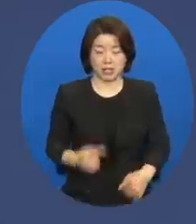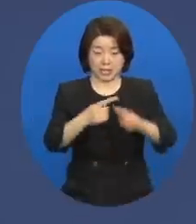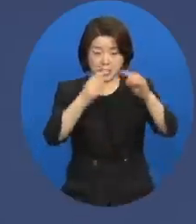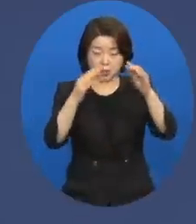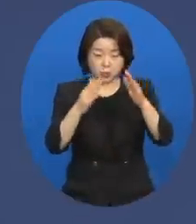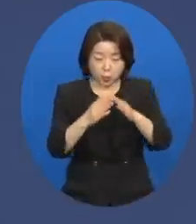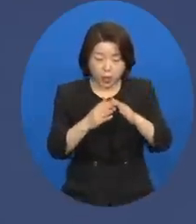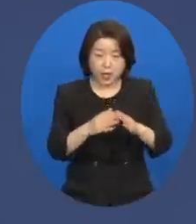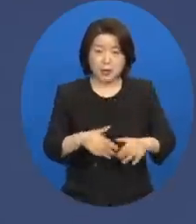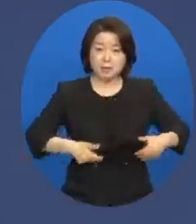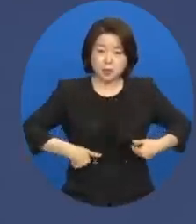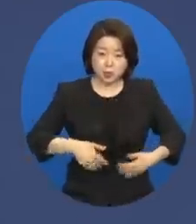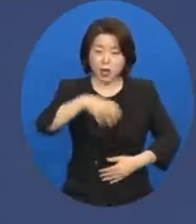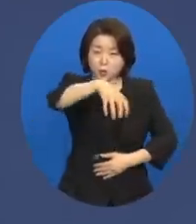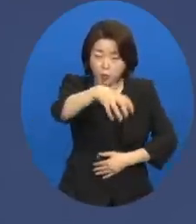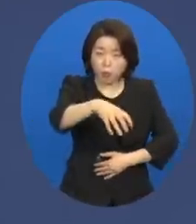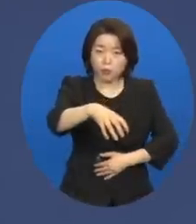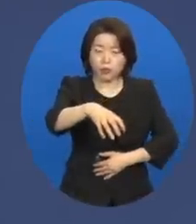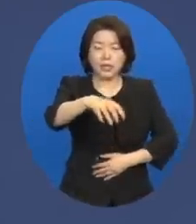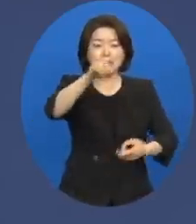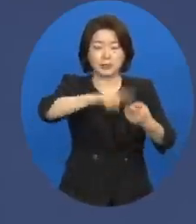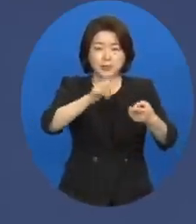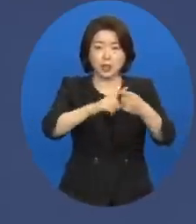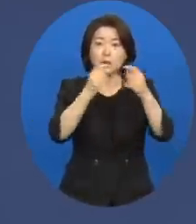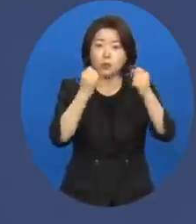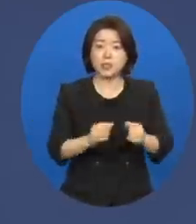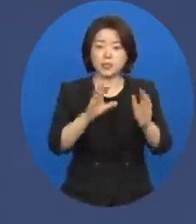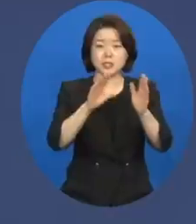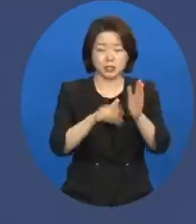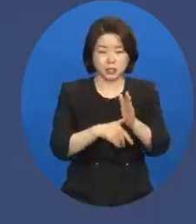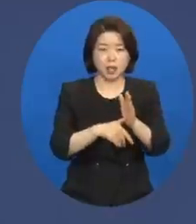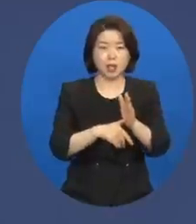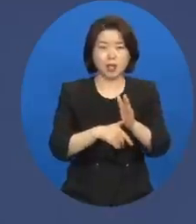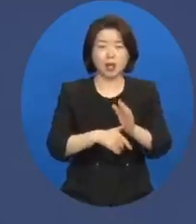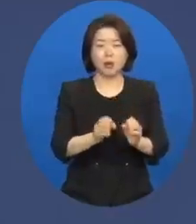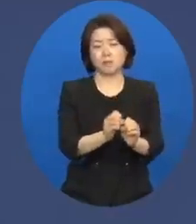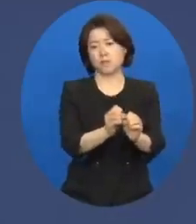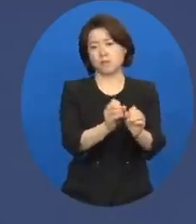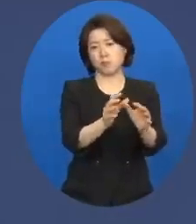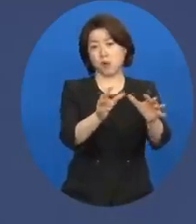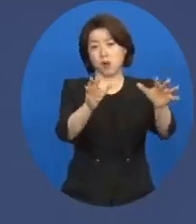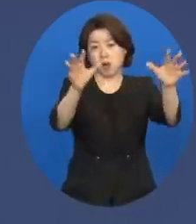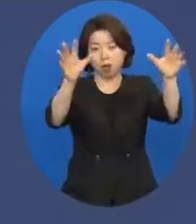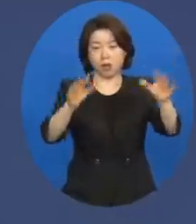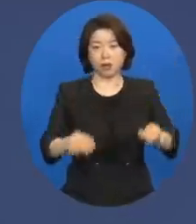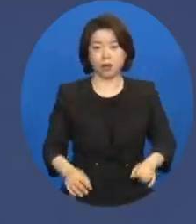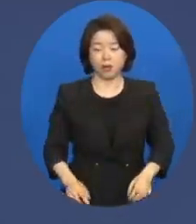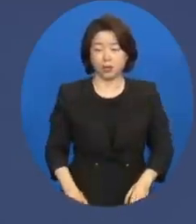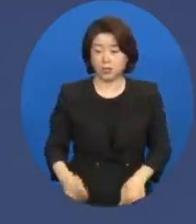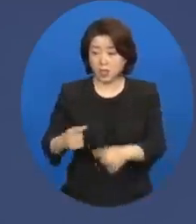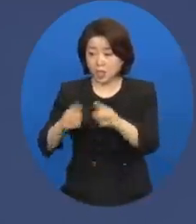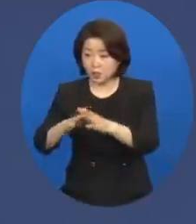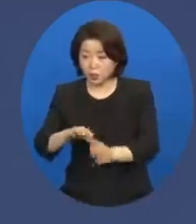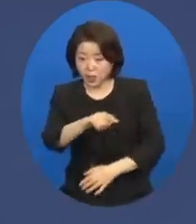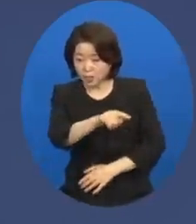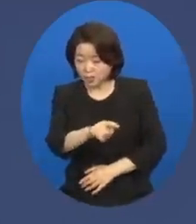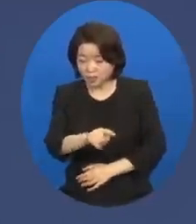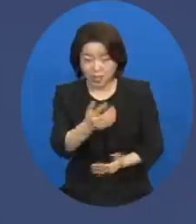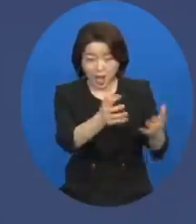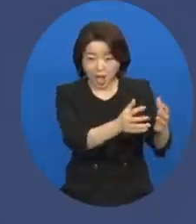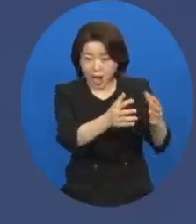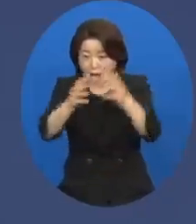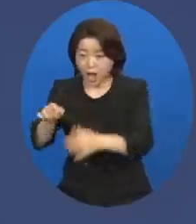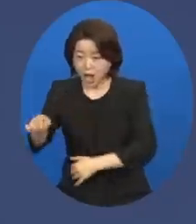있어야 할 바로 그 자리에 있을 때 교회는 빛이 나게 돼 있는데 근데 교회가 잊지 말아야 할 자리에 서 있다고